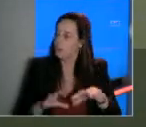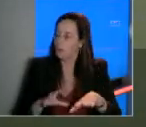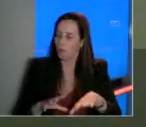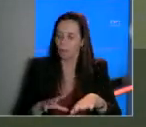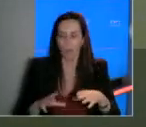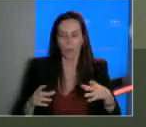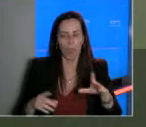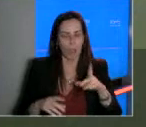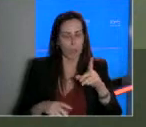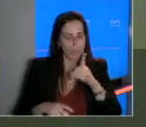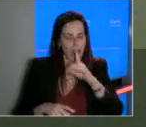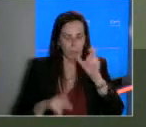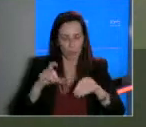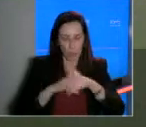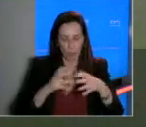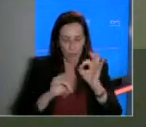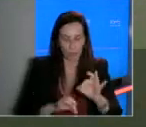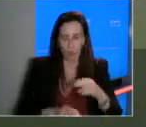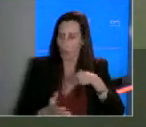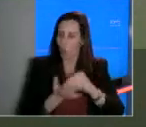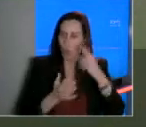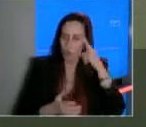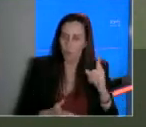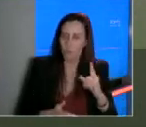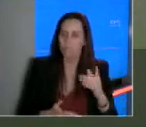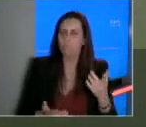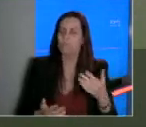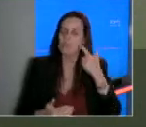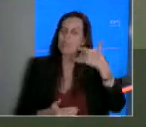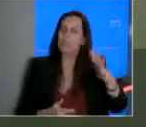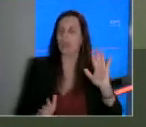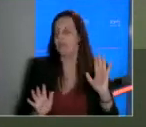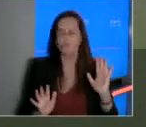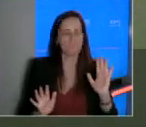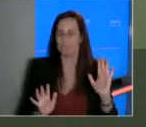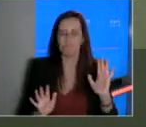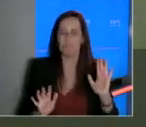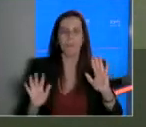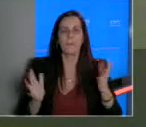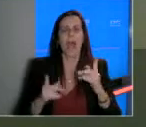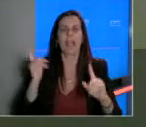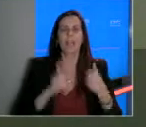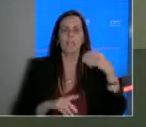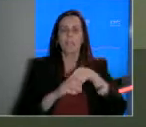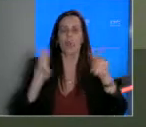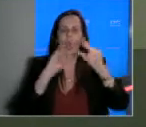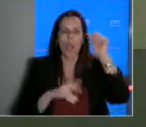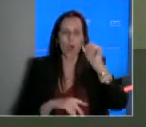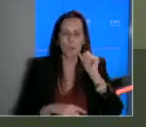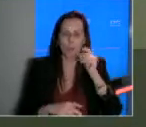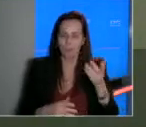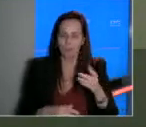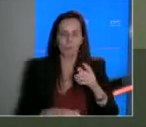לא גדולה מתוך המפלגה. אנחנו עוד לא יודעים, ימים יגידו ויספרו לנו מה קרה בתוך כחול לבן.